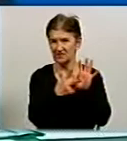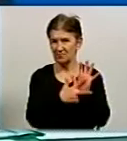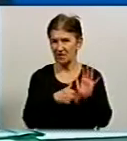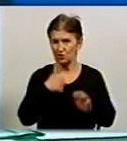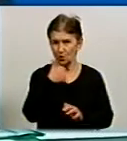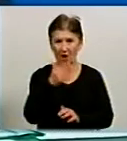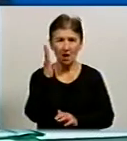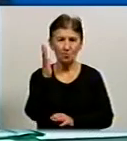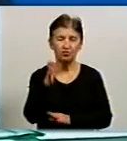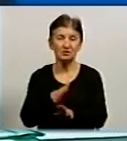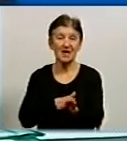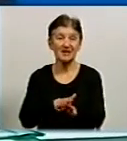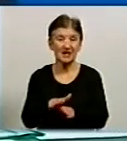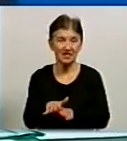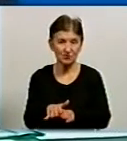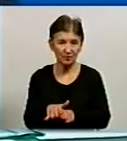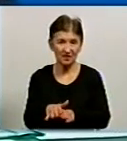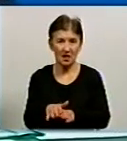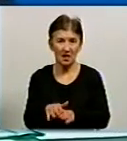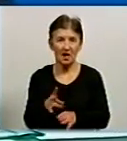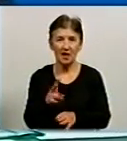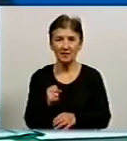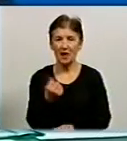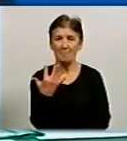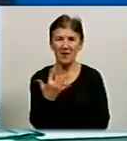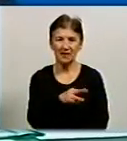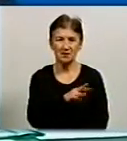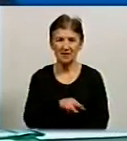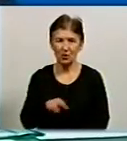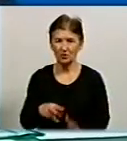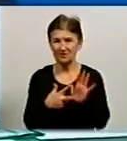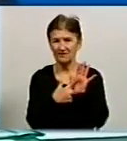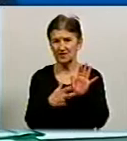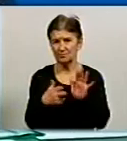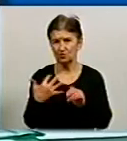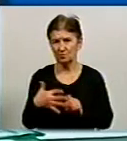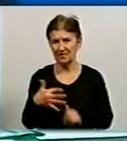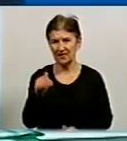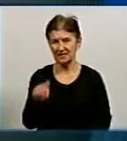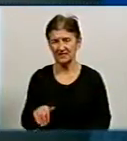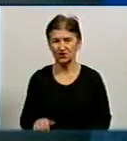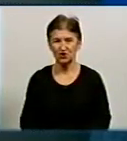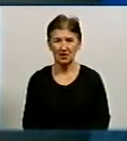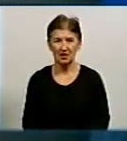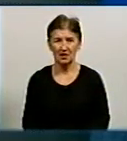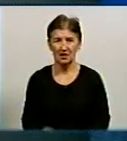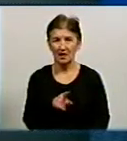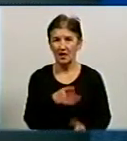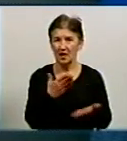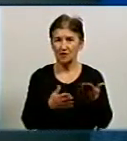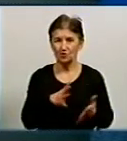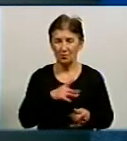буде реалізовано проєктів громадського бюджету на 5 мільйонів 850 тисяч гривень. Якщо було проведено аналіз